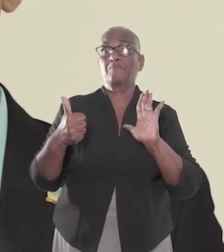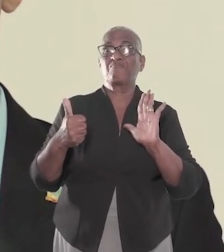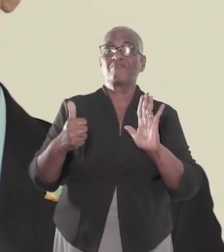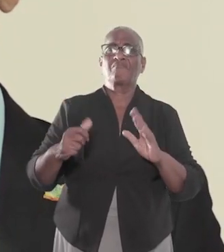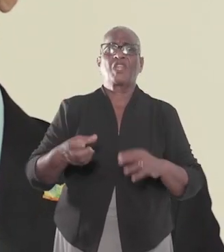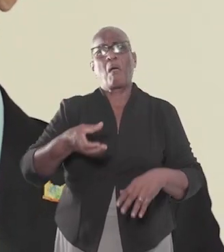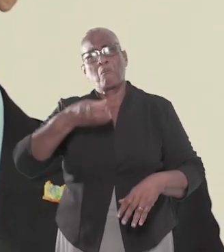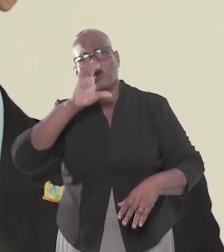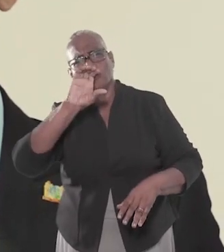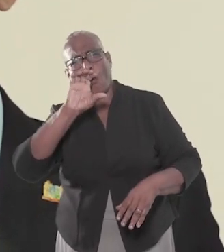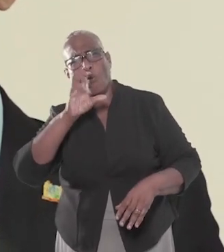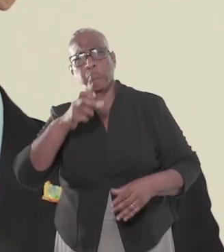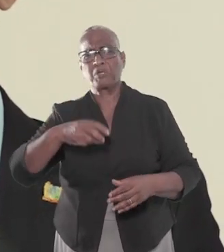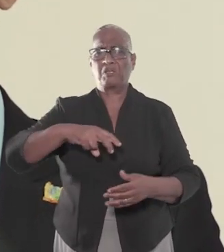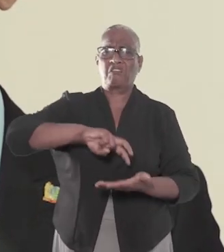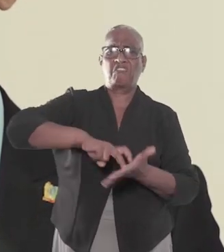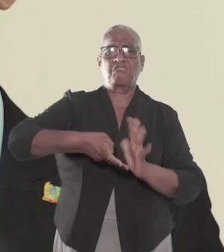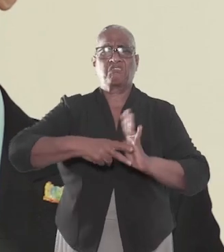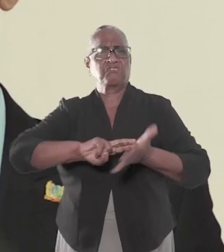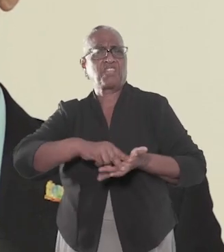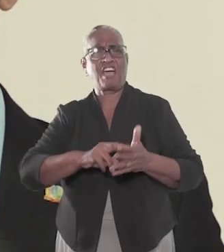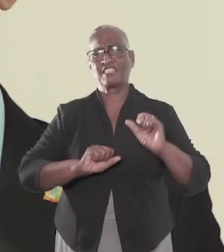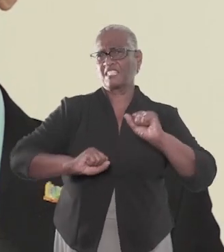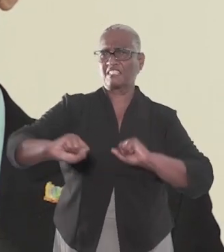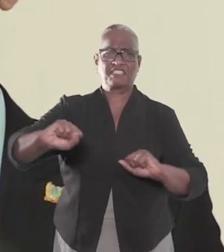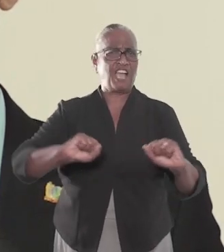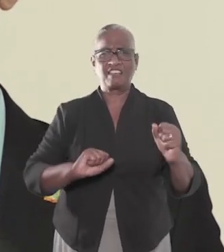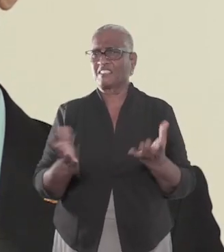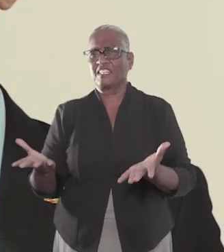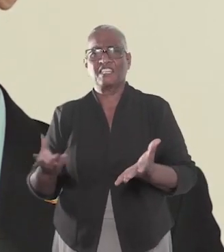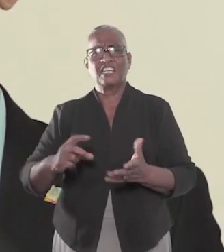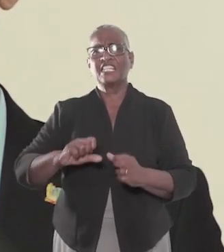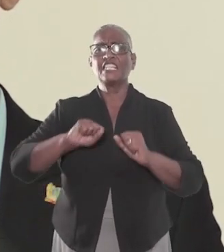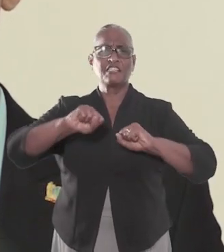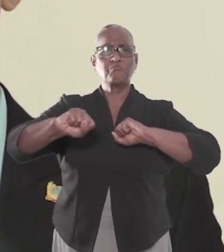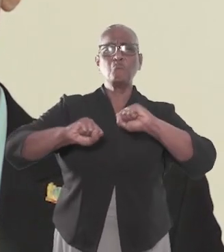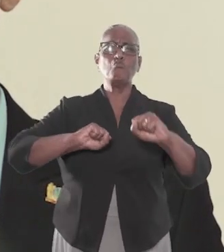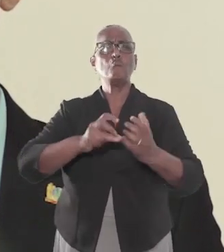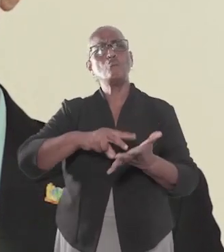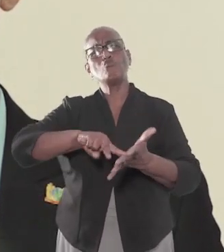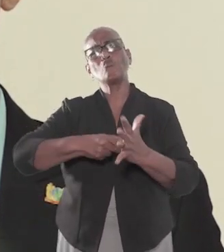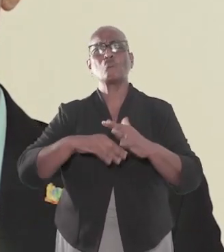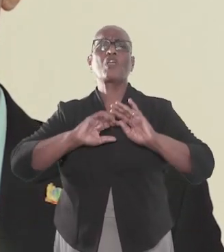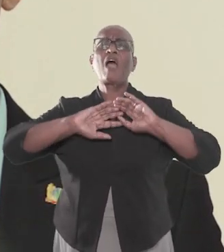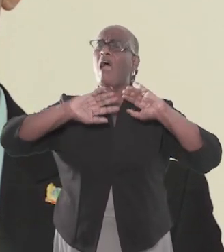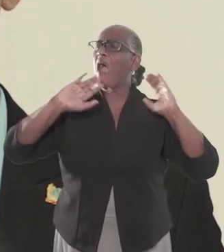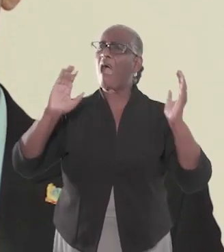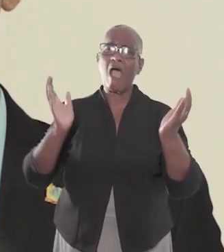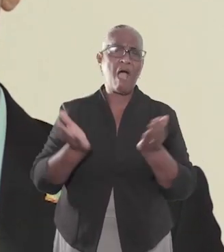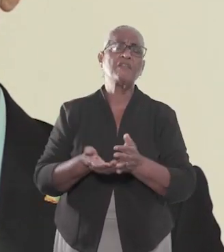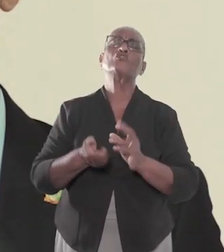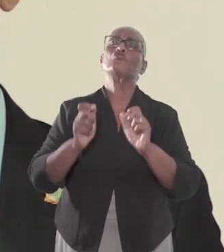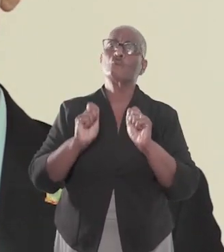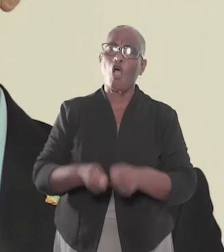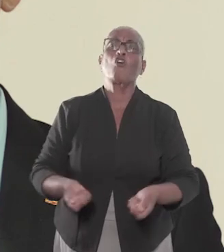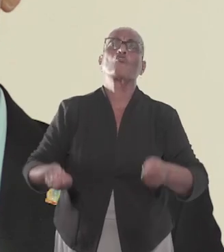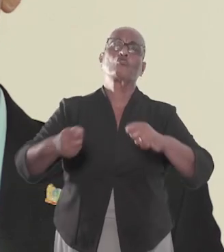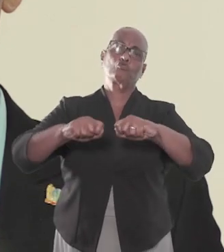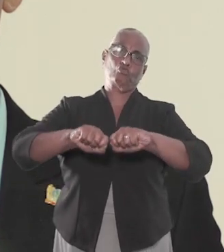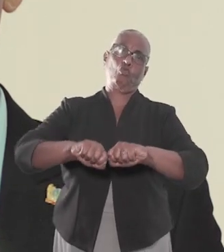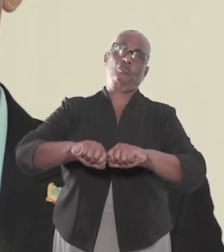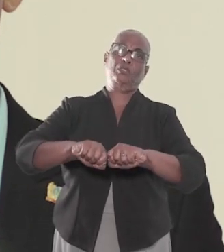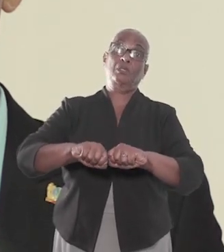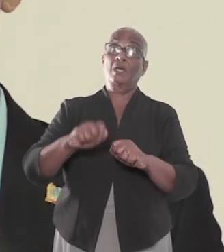6. Boarddelen, bars, nachtclubs, dansings, discotheken en dergelijke blijven